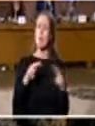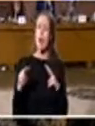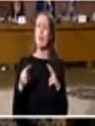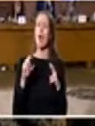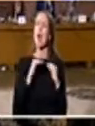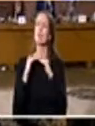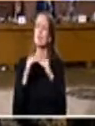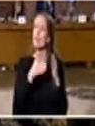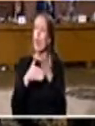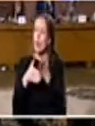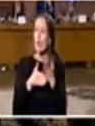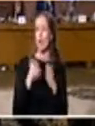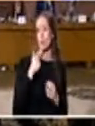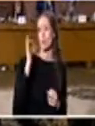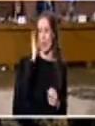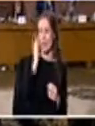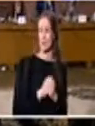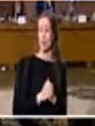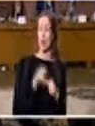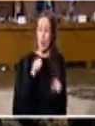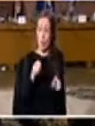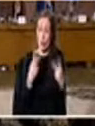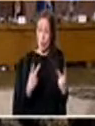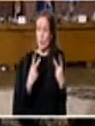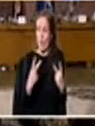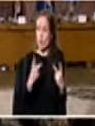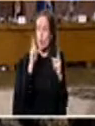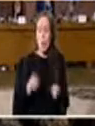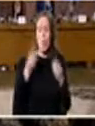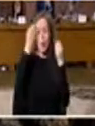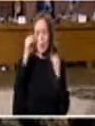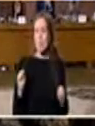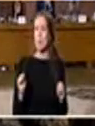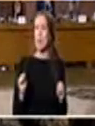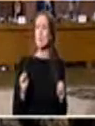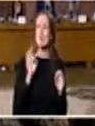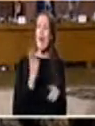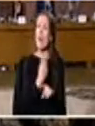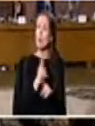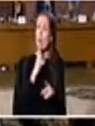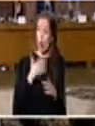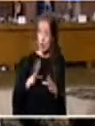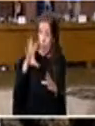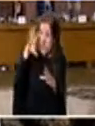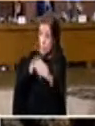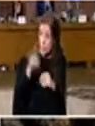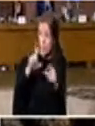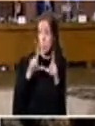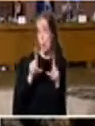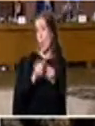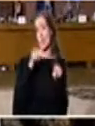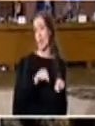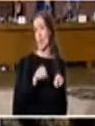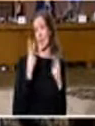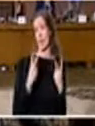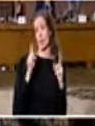između muškaraca i žena. Dakle, to su one vrednosti koje mora poštovati i svaka zemlja koja želi da bude deo Evropske